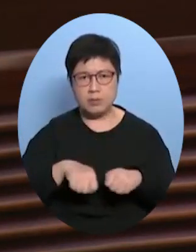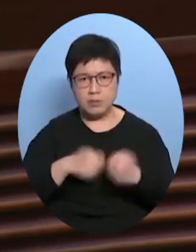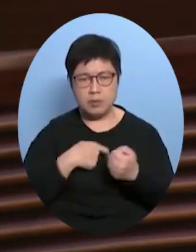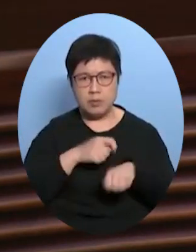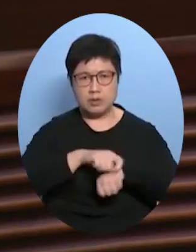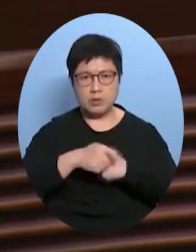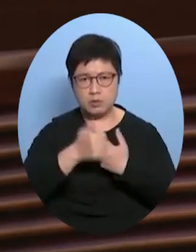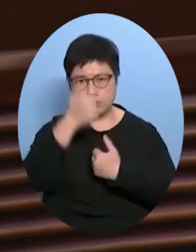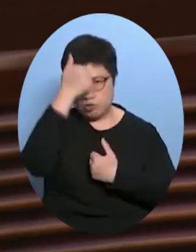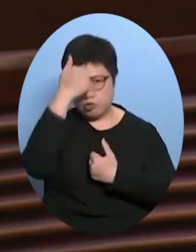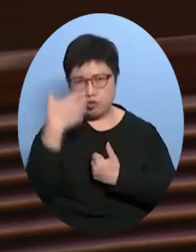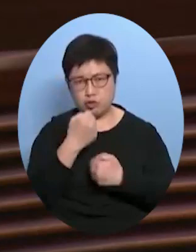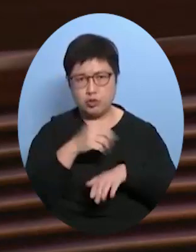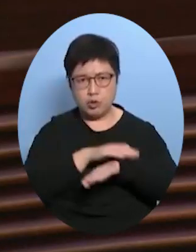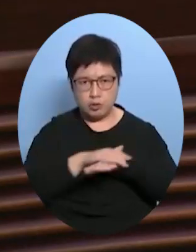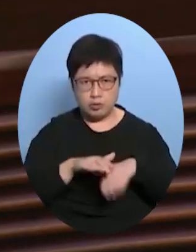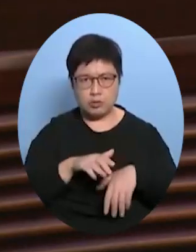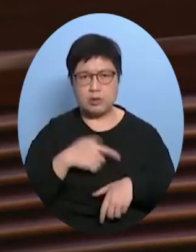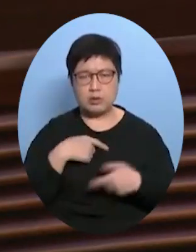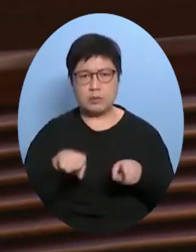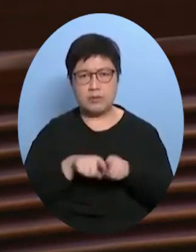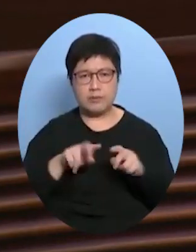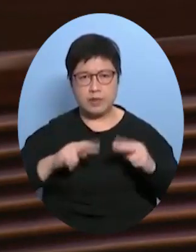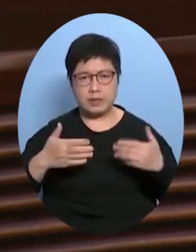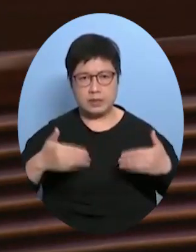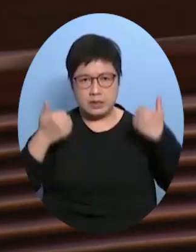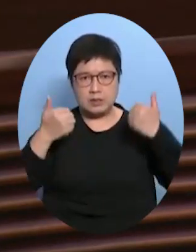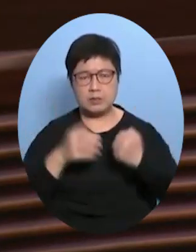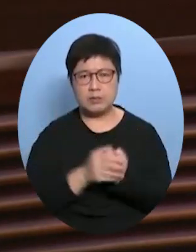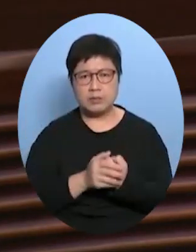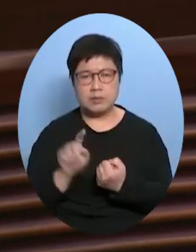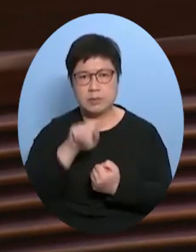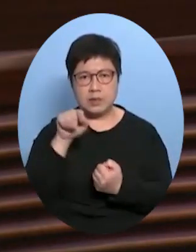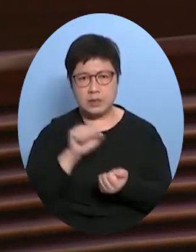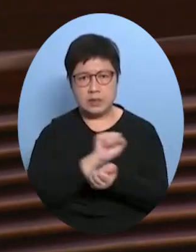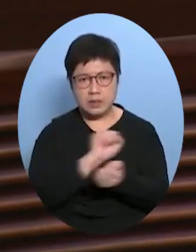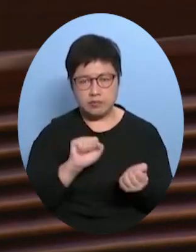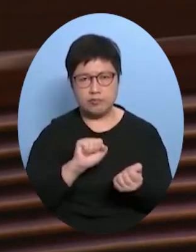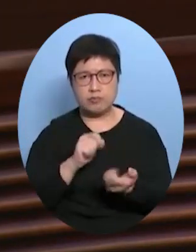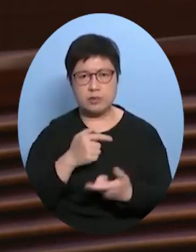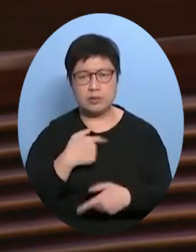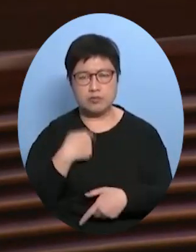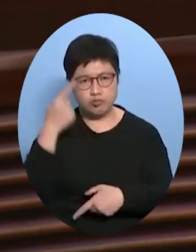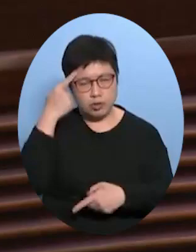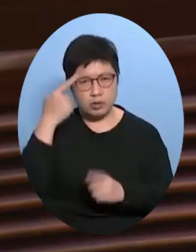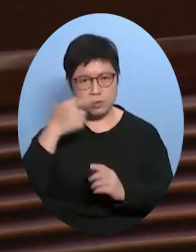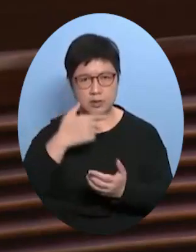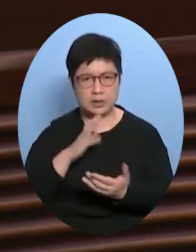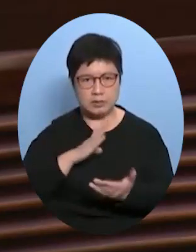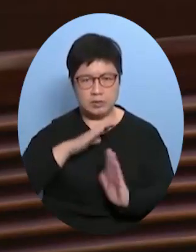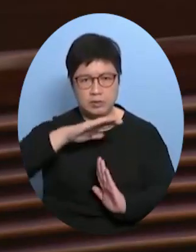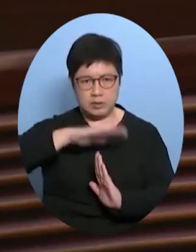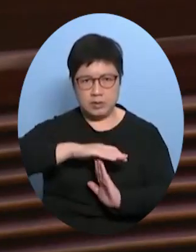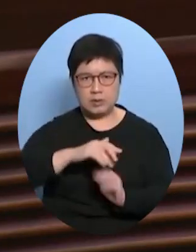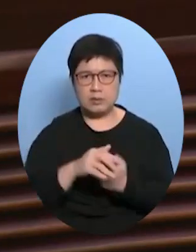安全和發展利益。為了徹底解決這個有關問題， 杜絕有關的情況。中央